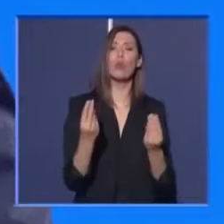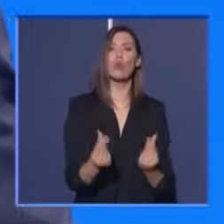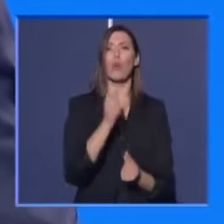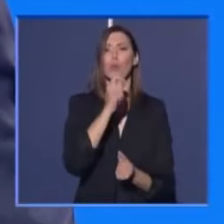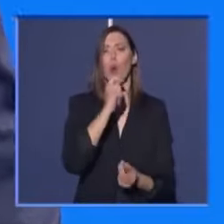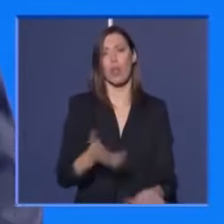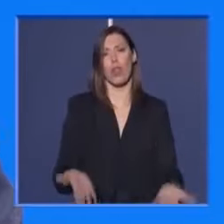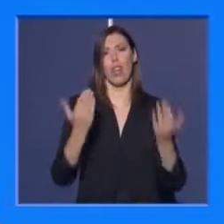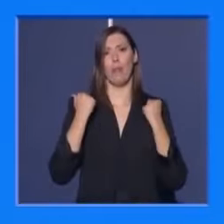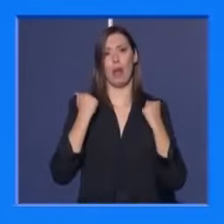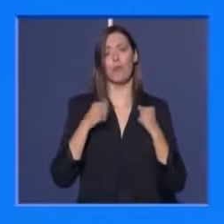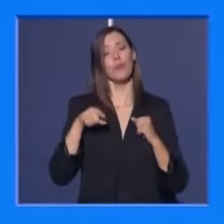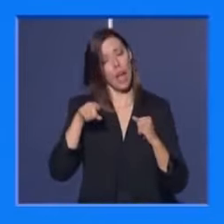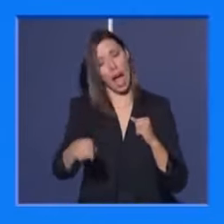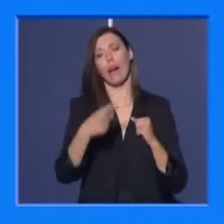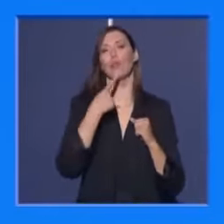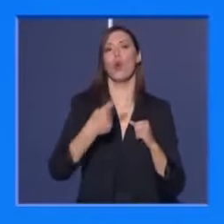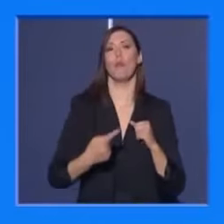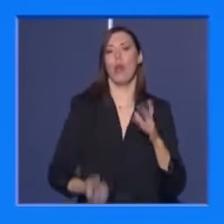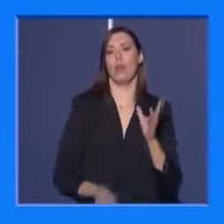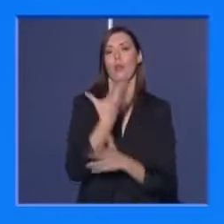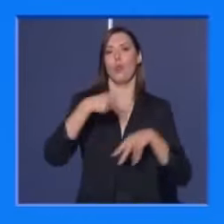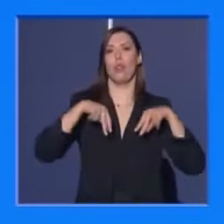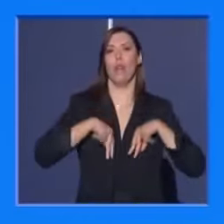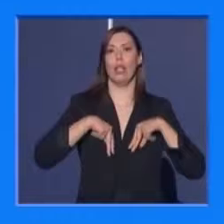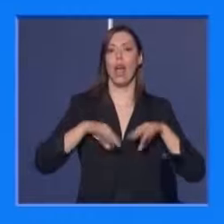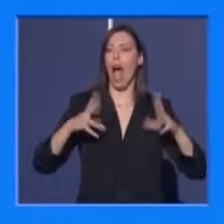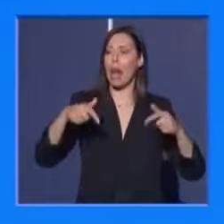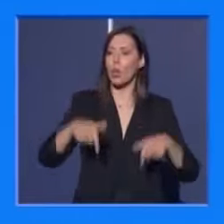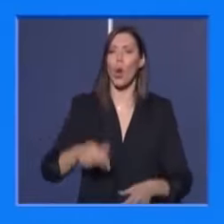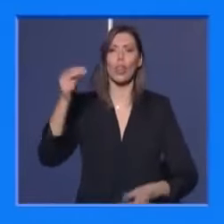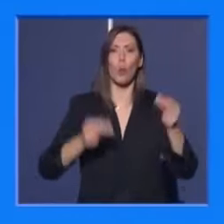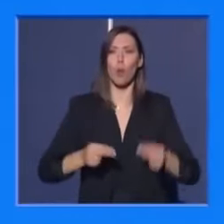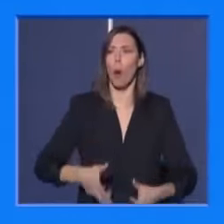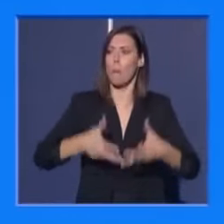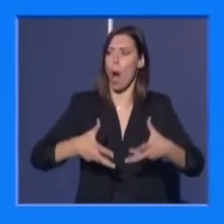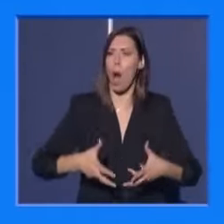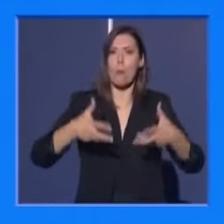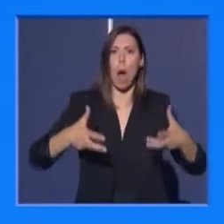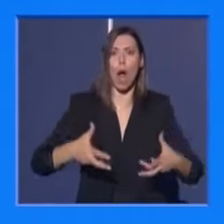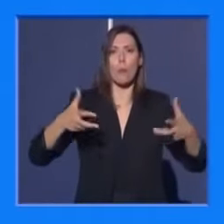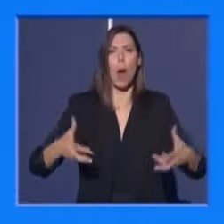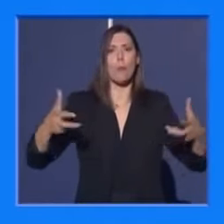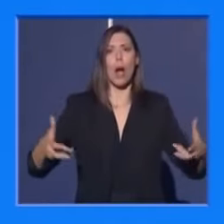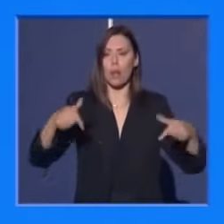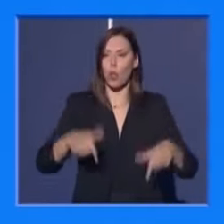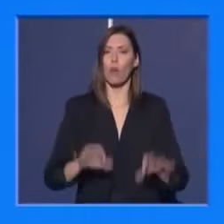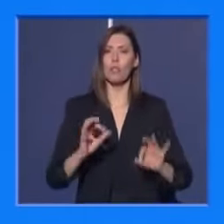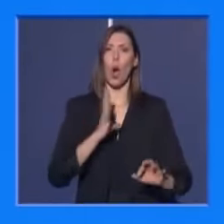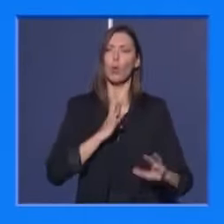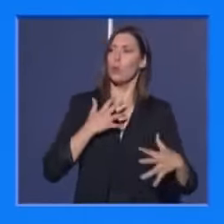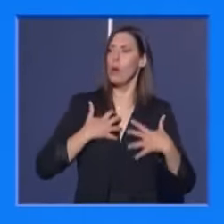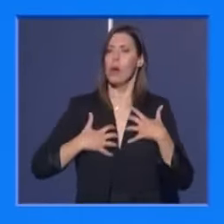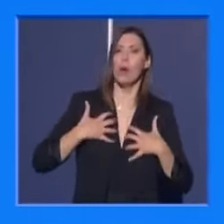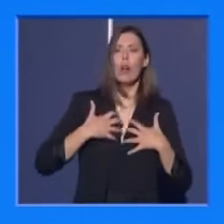πρόβλημα έχει στο μεταξύ διωγγωθεί και ο κόσμος αδειμονεί, γιατί στο μεταξύ οι ροές από την Τουρκία